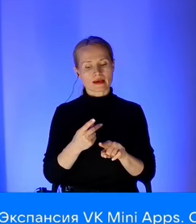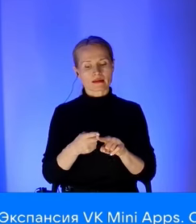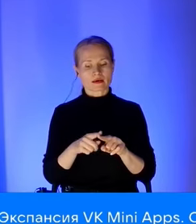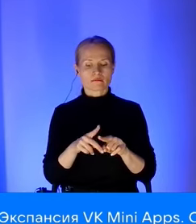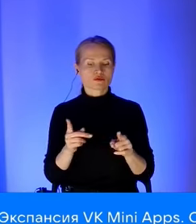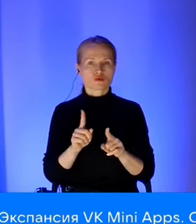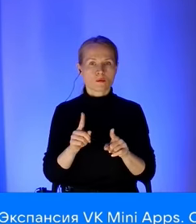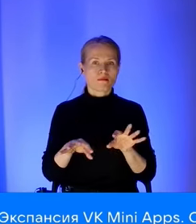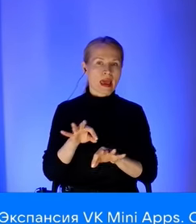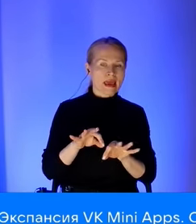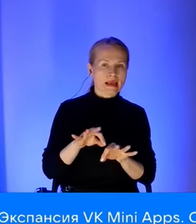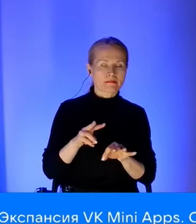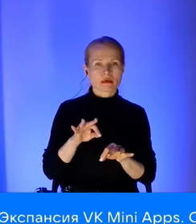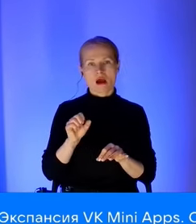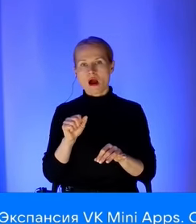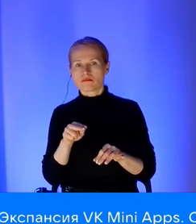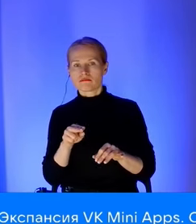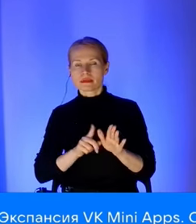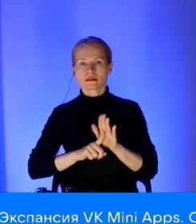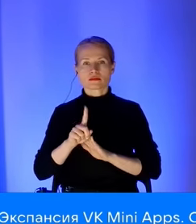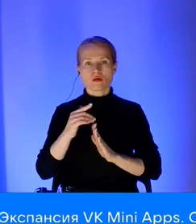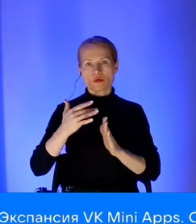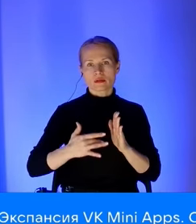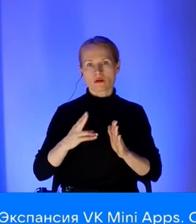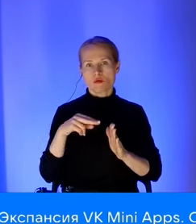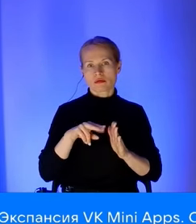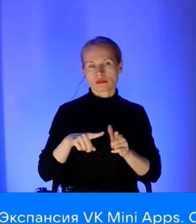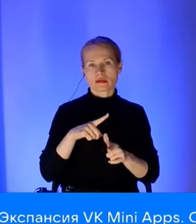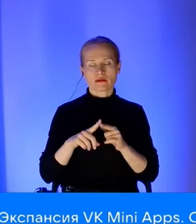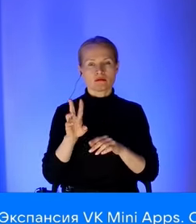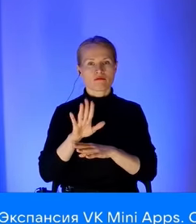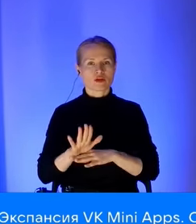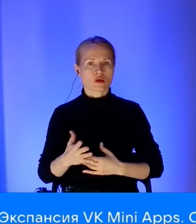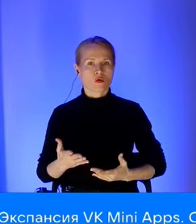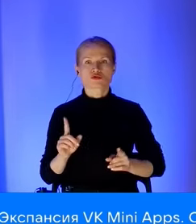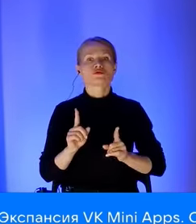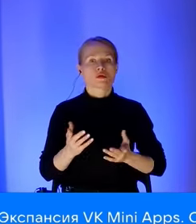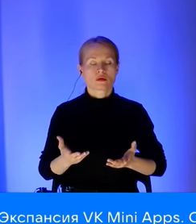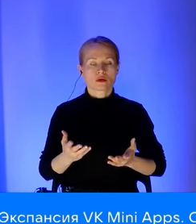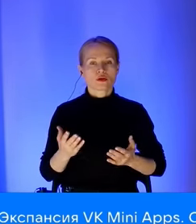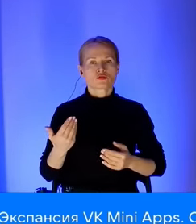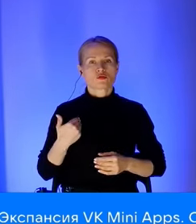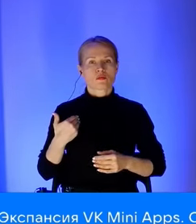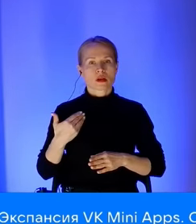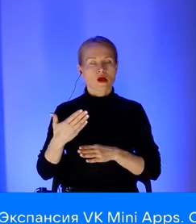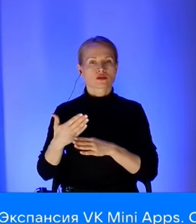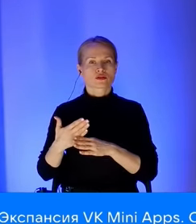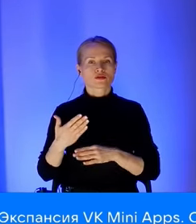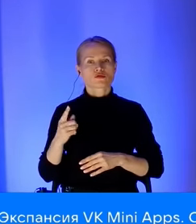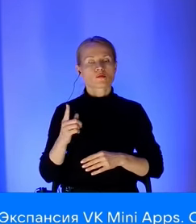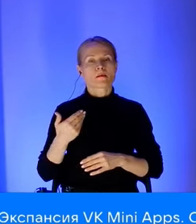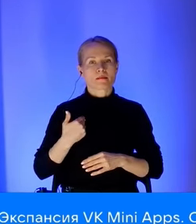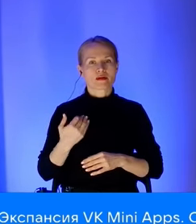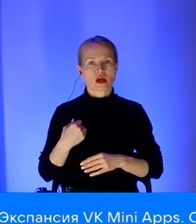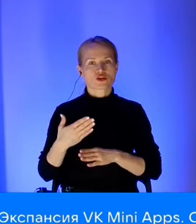меня исходники загрузил, или может там видео, чтобы мы, ну, наш хостинг не, точнее, чтобы мы наш